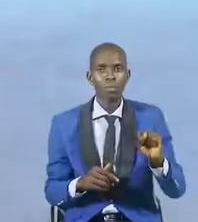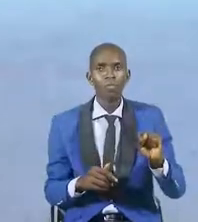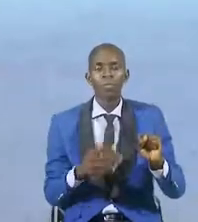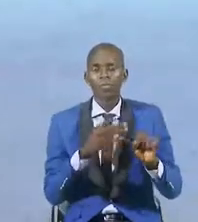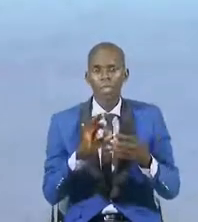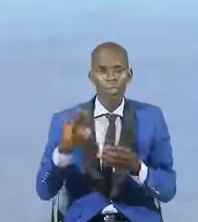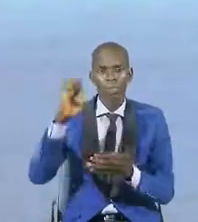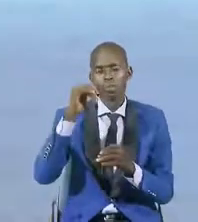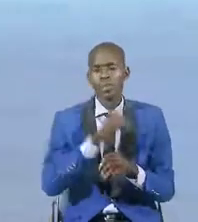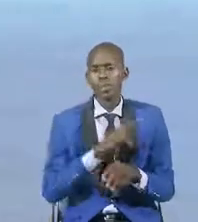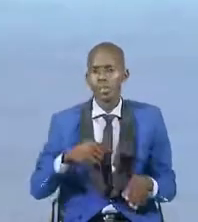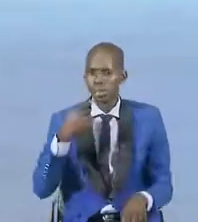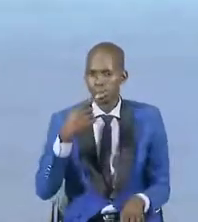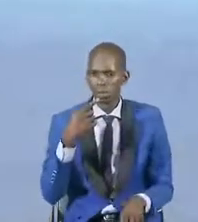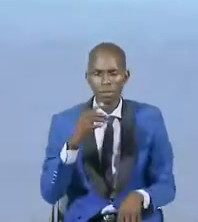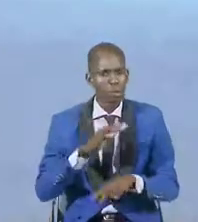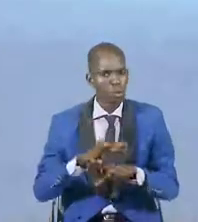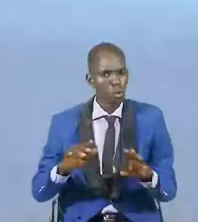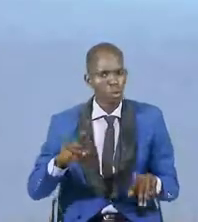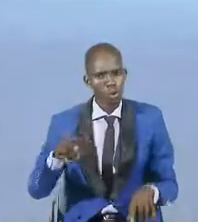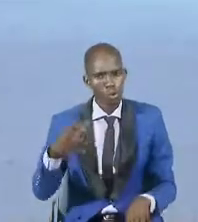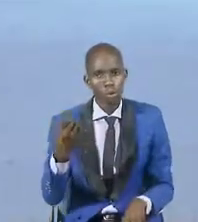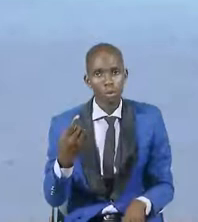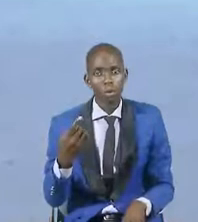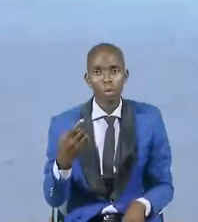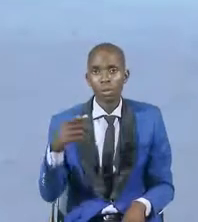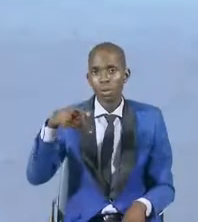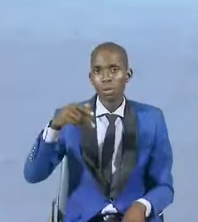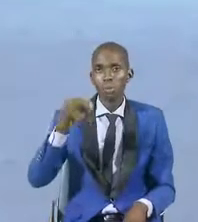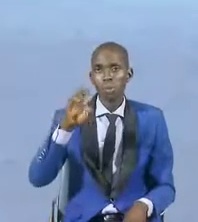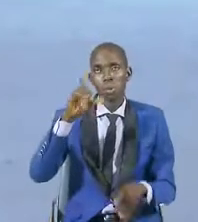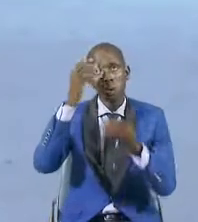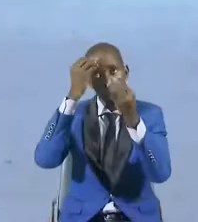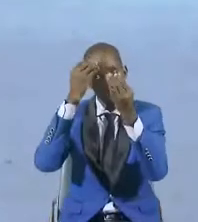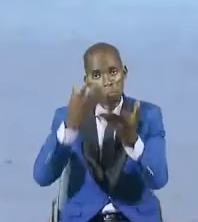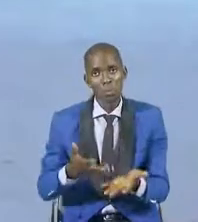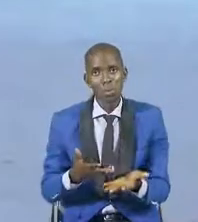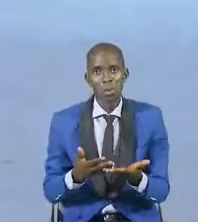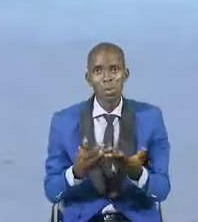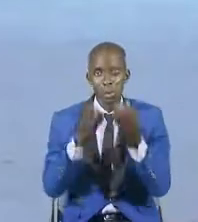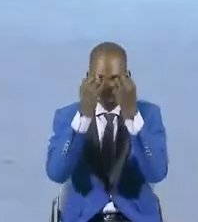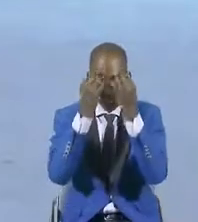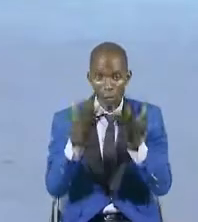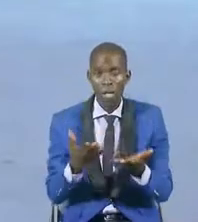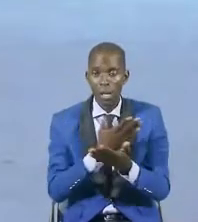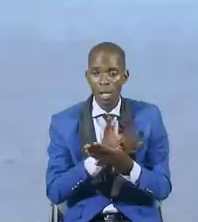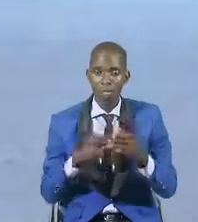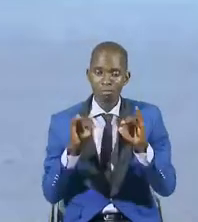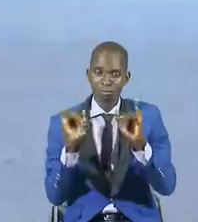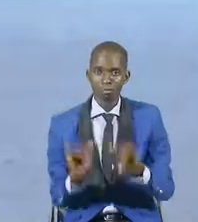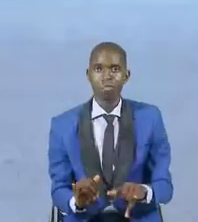et l'Esprit de Dieu lui a dit, ne va pas. Il est resté là-bas. Il a